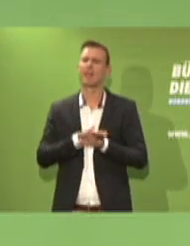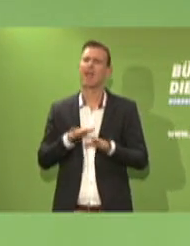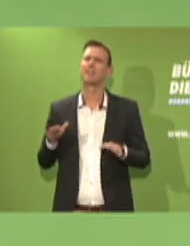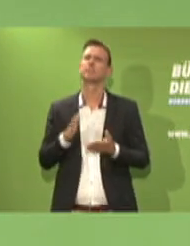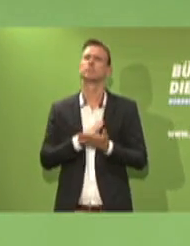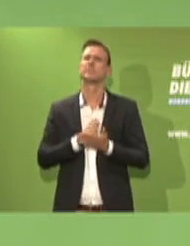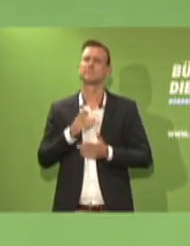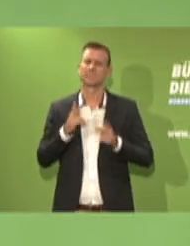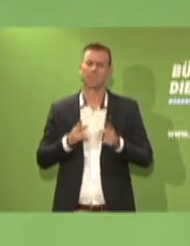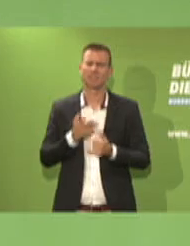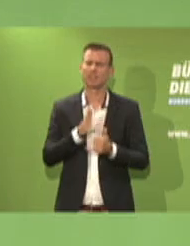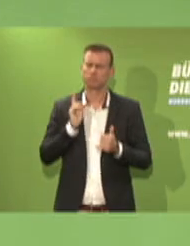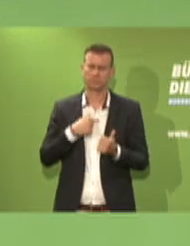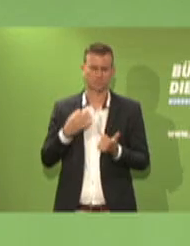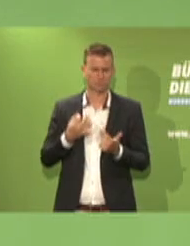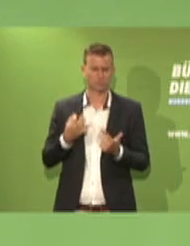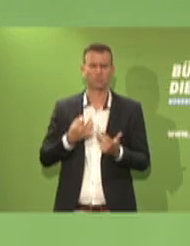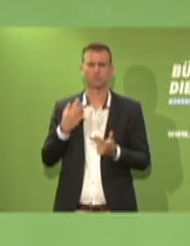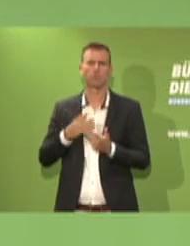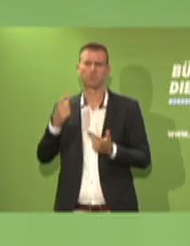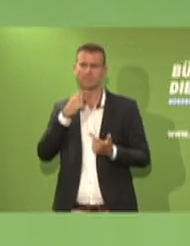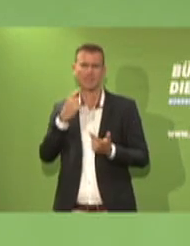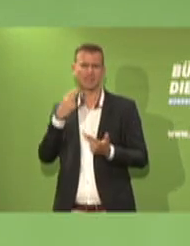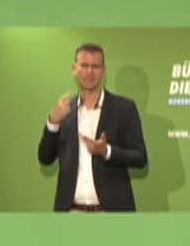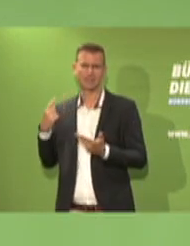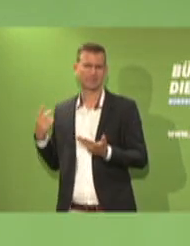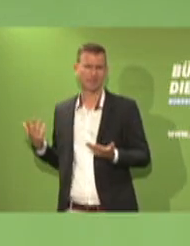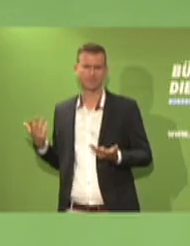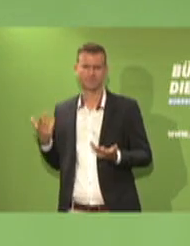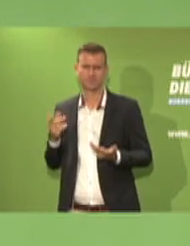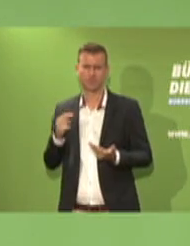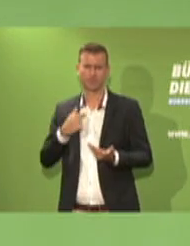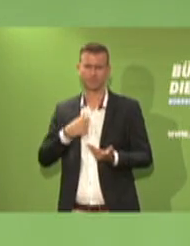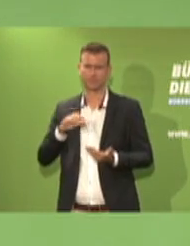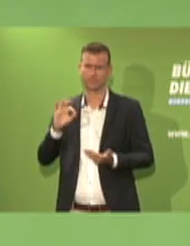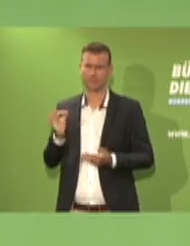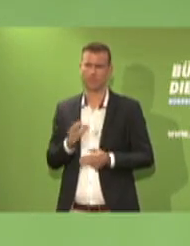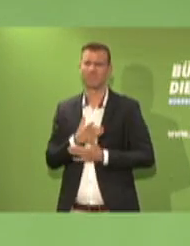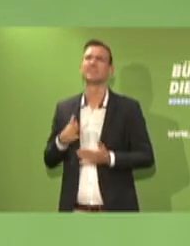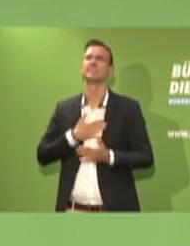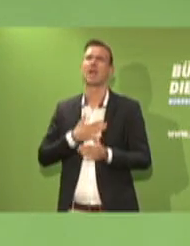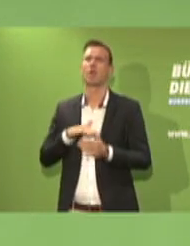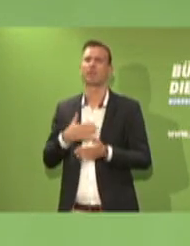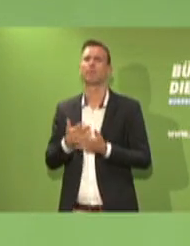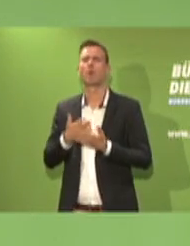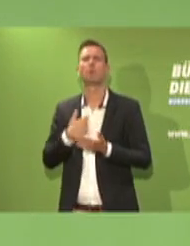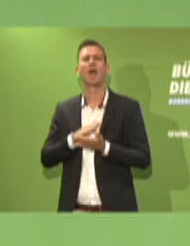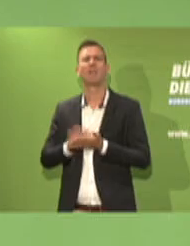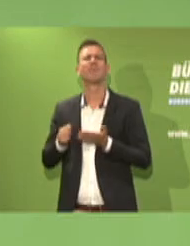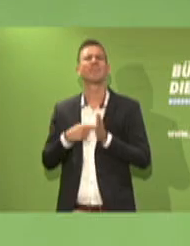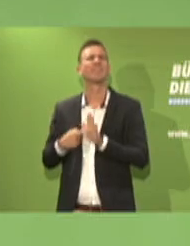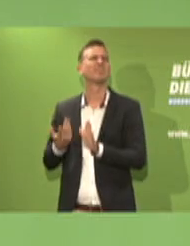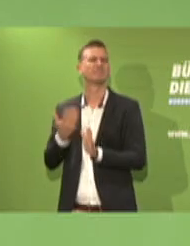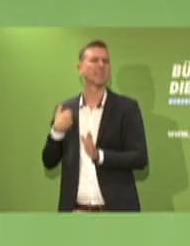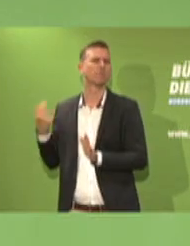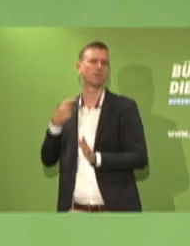und dessen, was es noch erfüllen soll, ist ja jetzt einiges gesagt worden. Das kann ich mir insoweit sparen und einfach darauf hinweisen. Ich